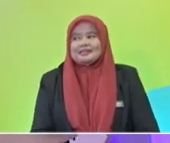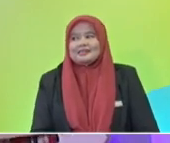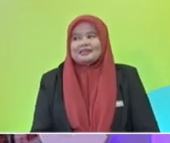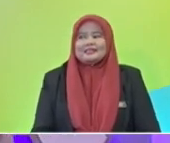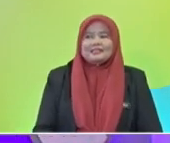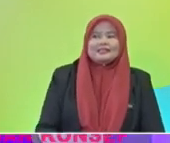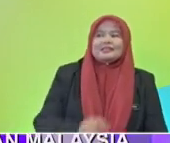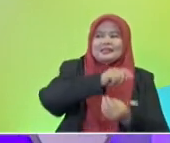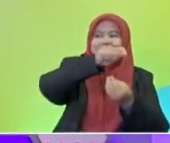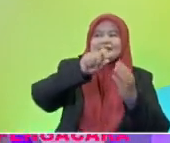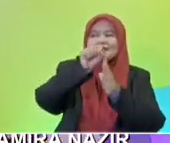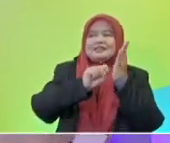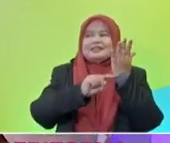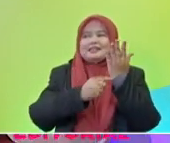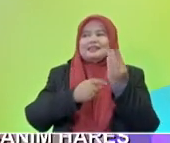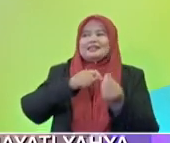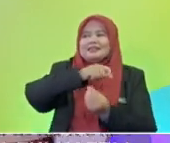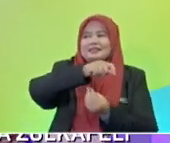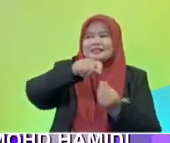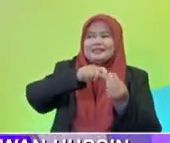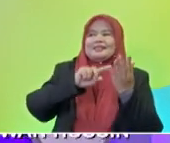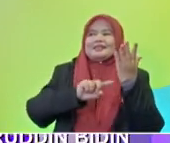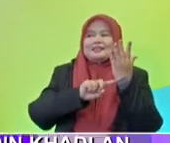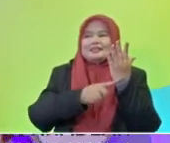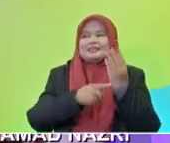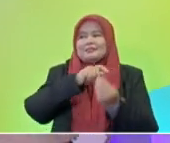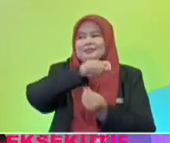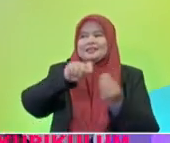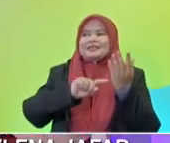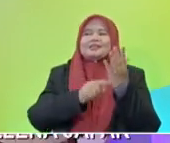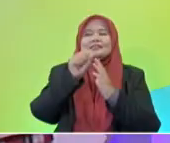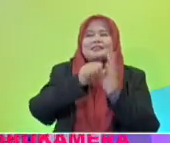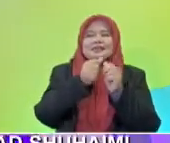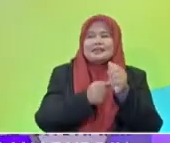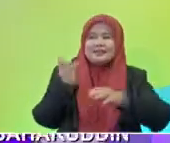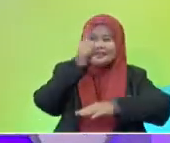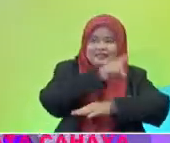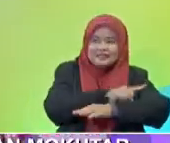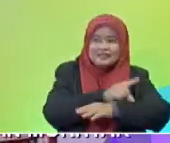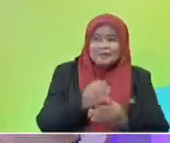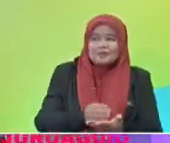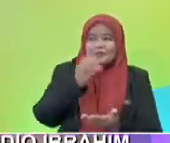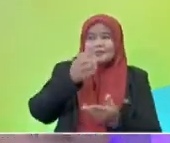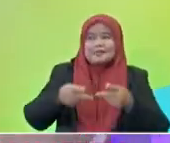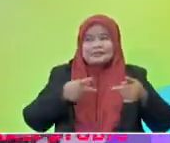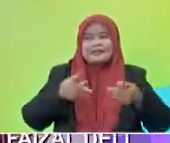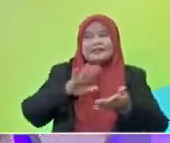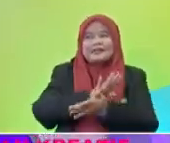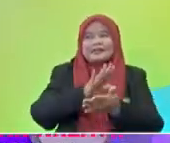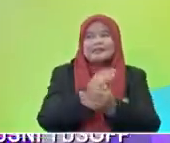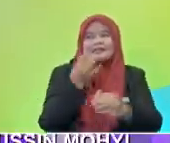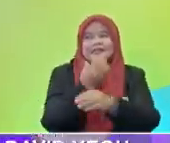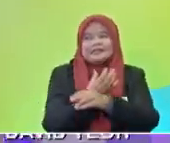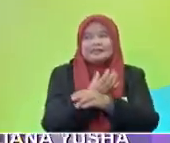menyanyi semulaar semulaar semula hari botol plastik